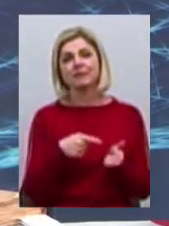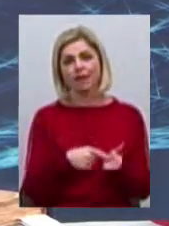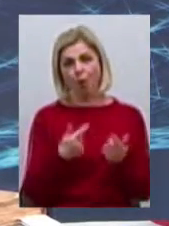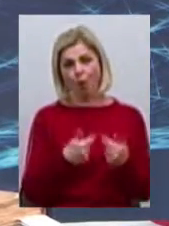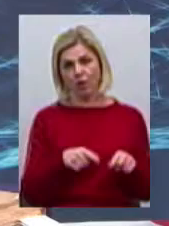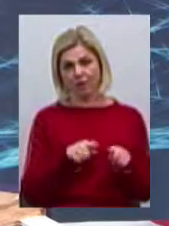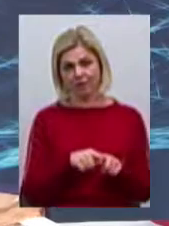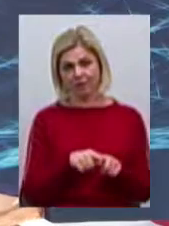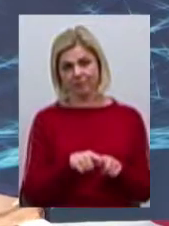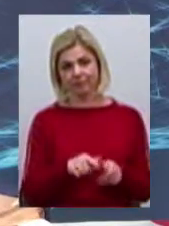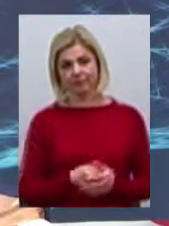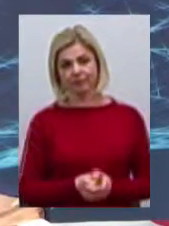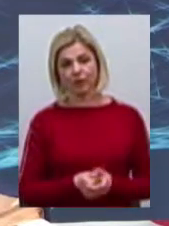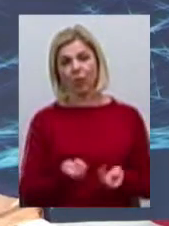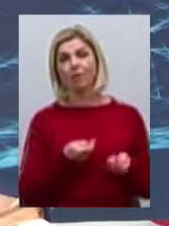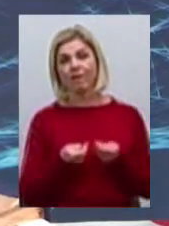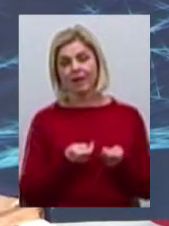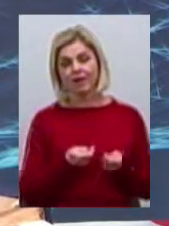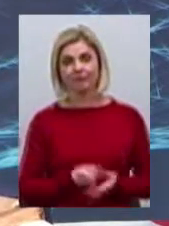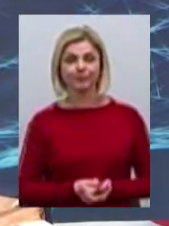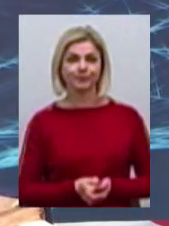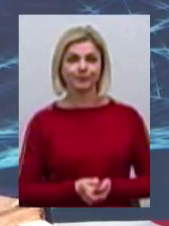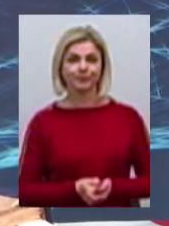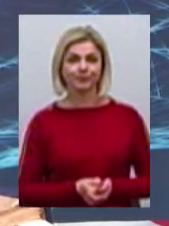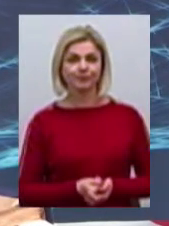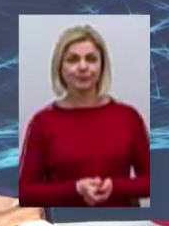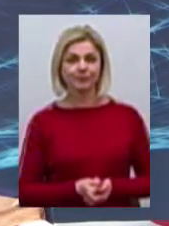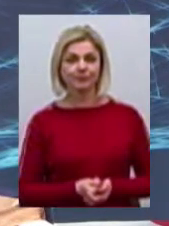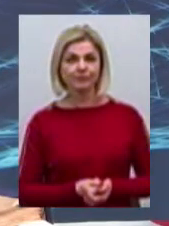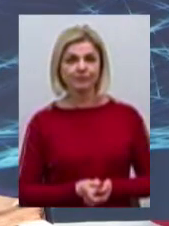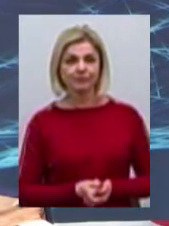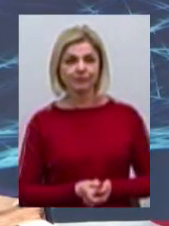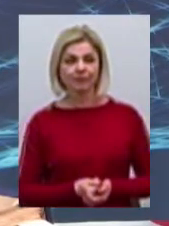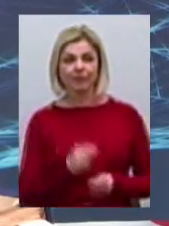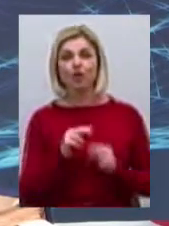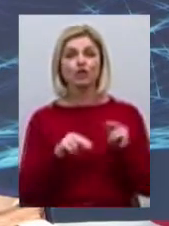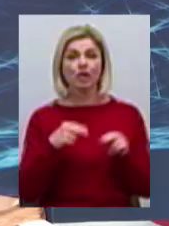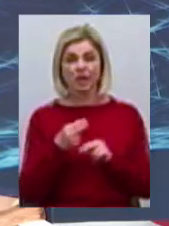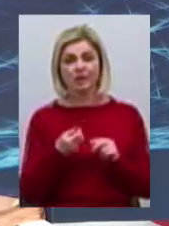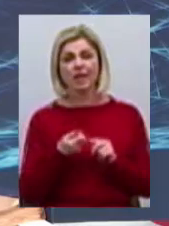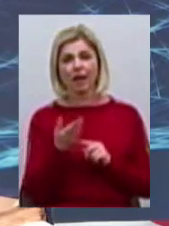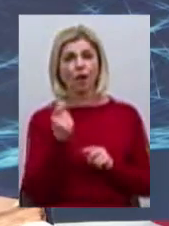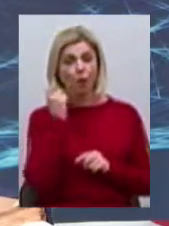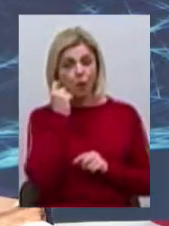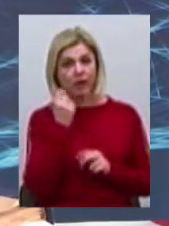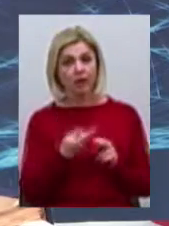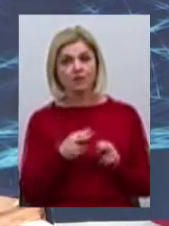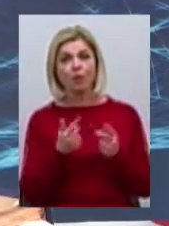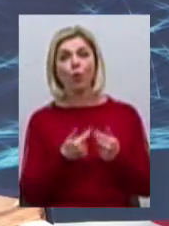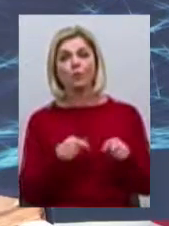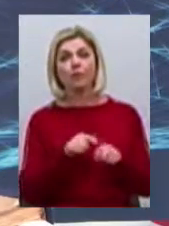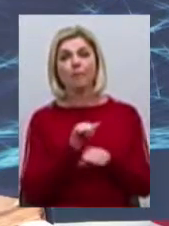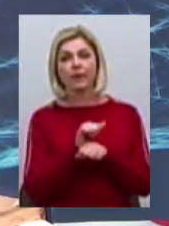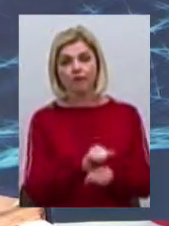органів управління. І через кілька років ця установа